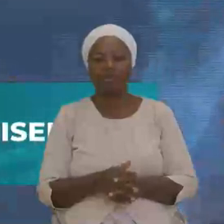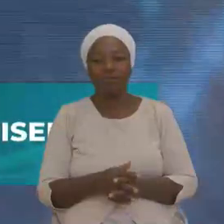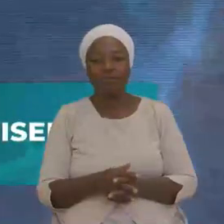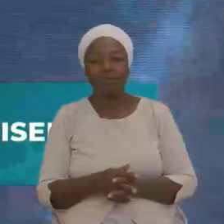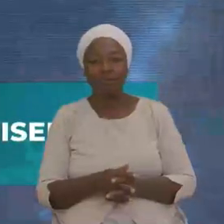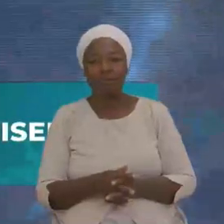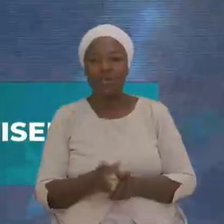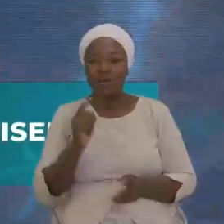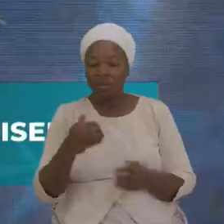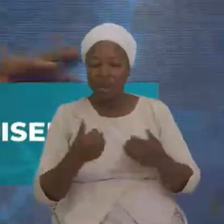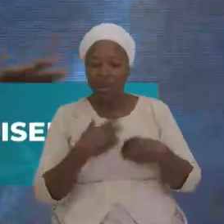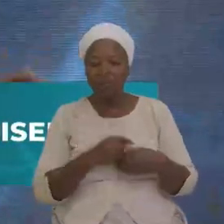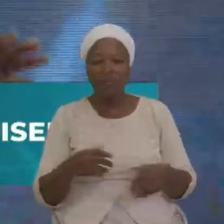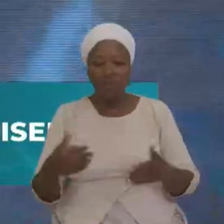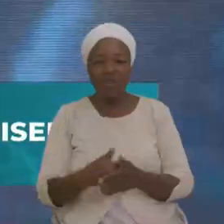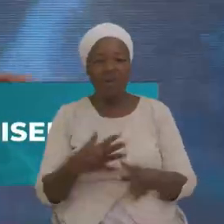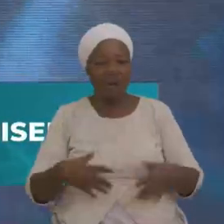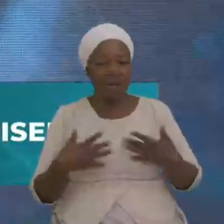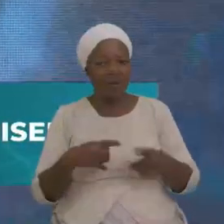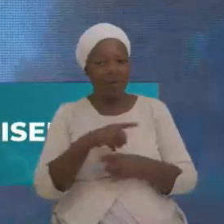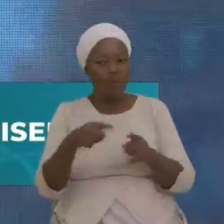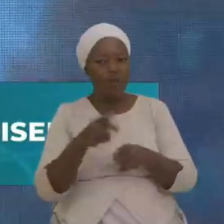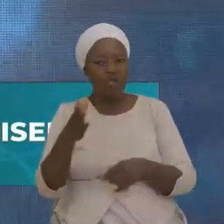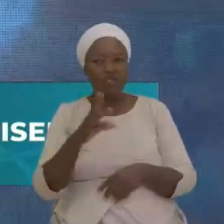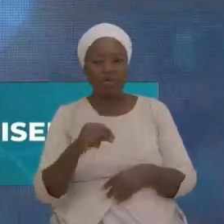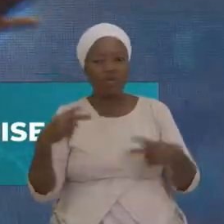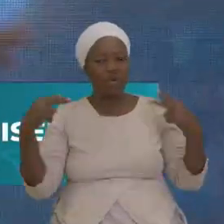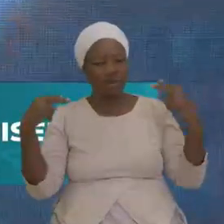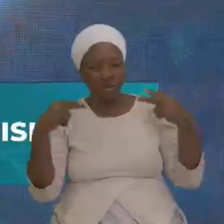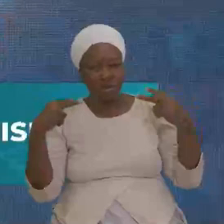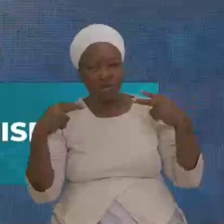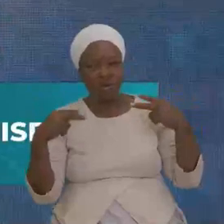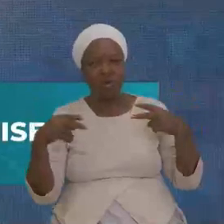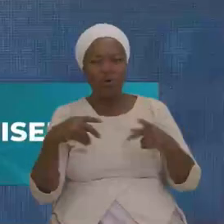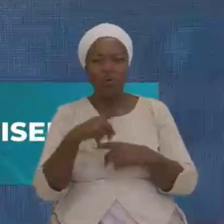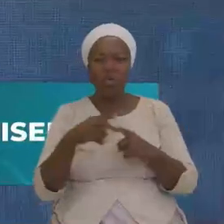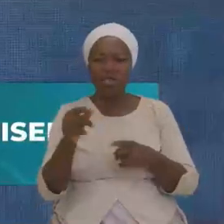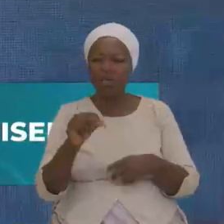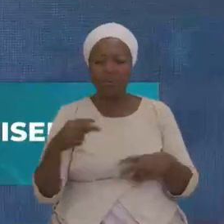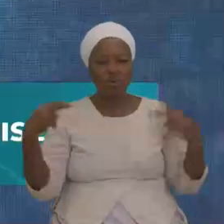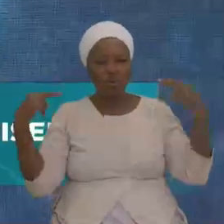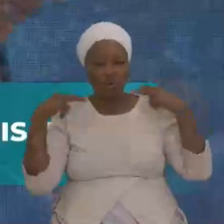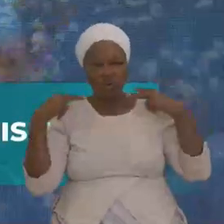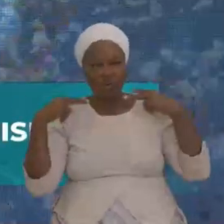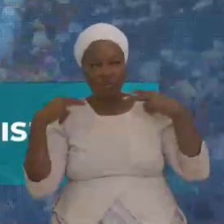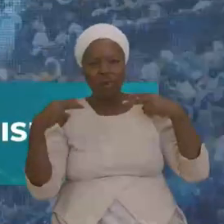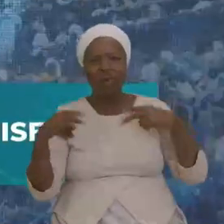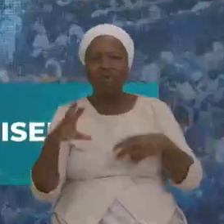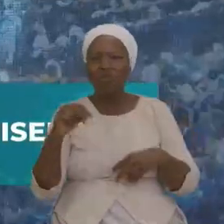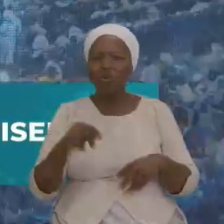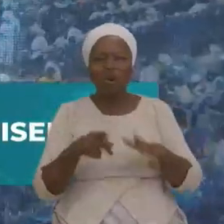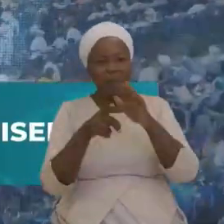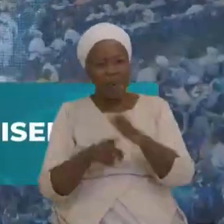Nous prenons le vol pour un nouveau pays où il n'y a pas de joug, où il n'y a pas de joug, il n'y a